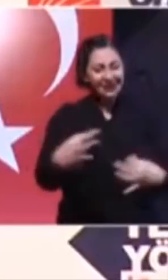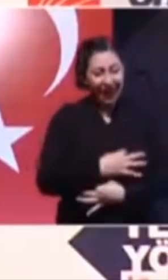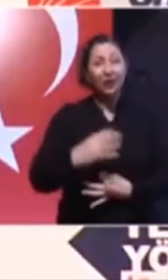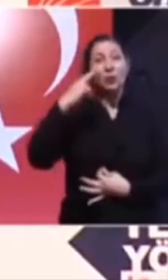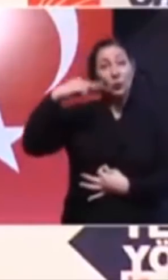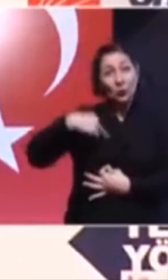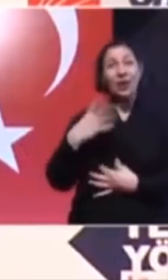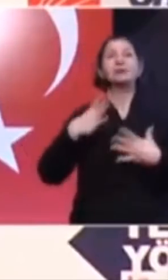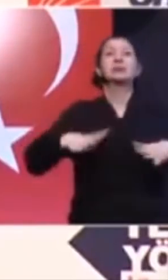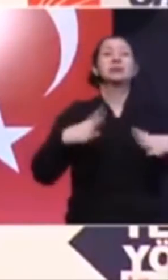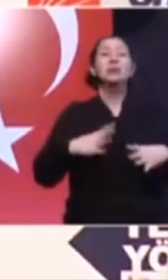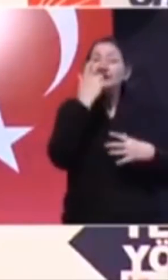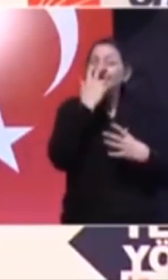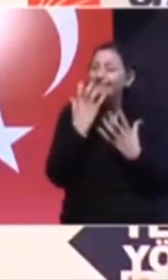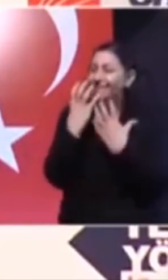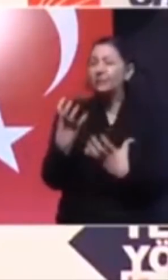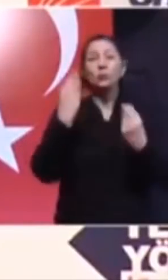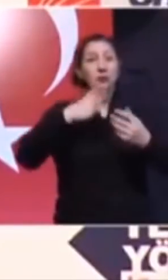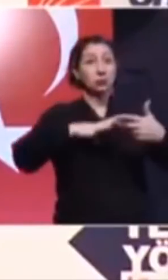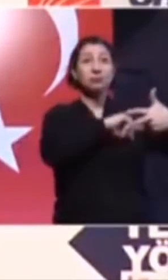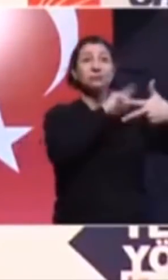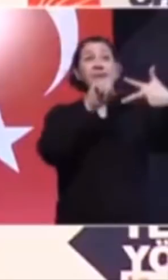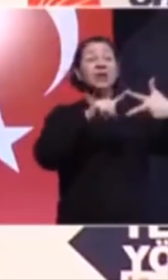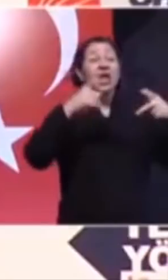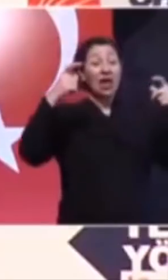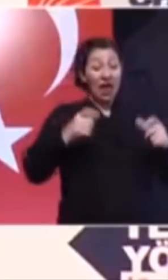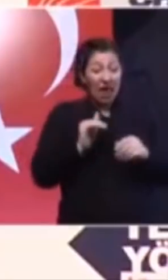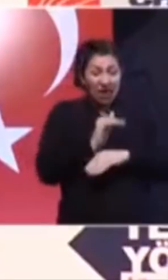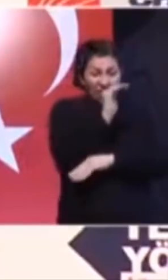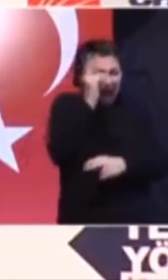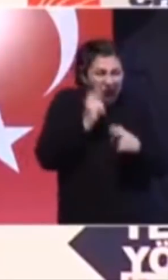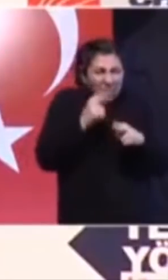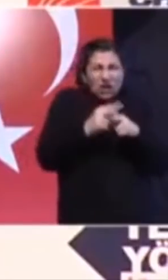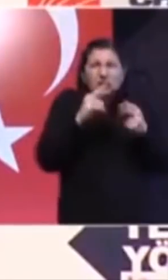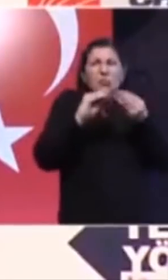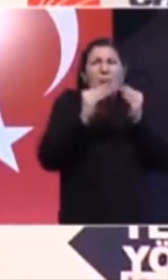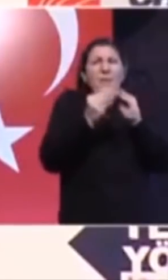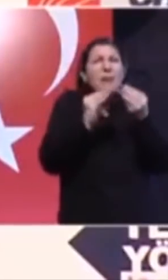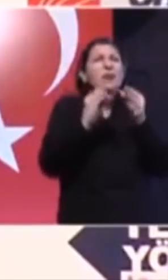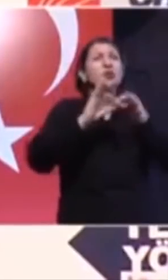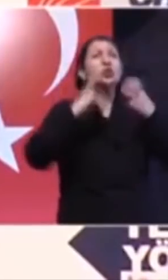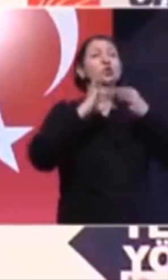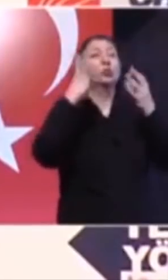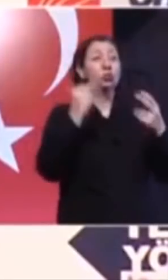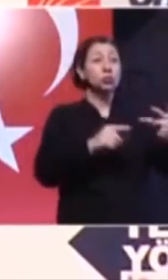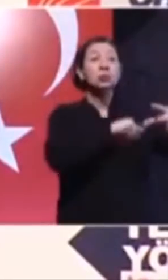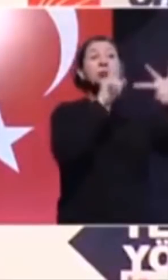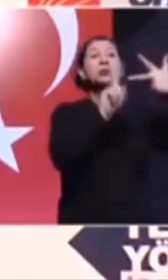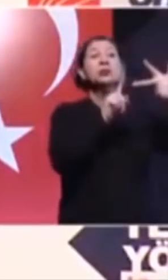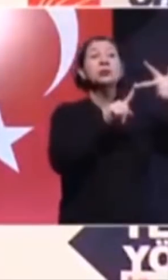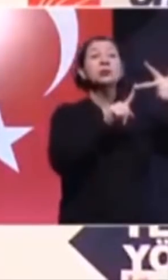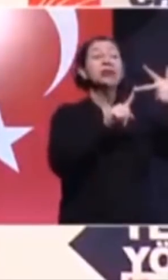duyulsun, özen gösterilsin. Diğeri yaşadığı acil sorunlara çözüm bulunsun. Üçüncüsü